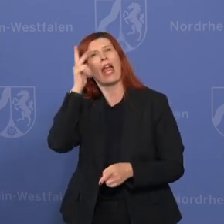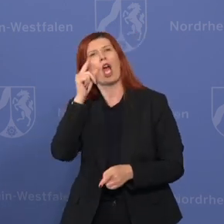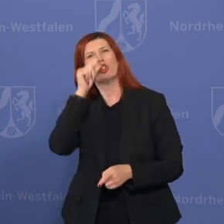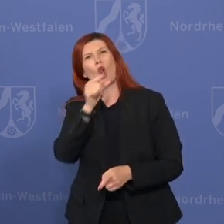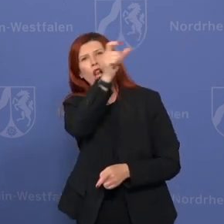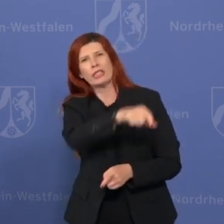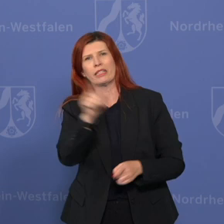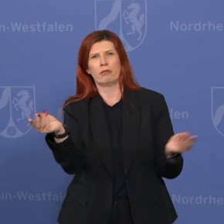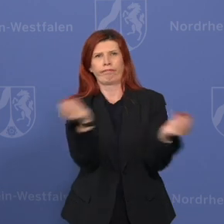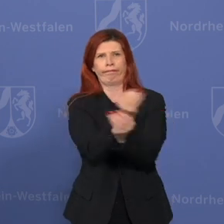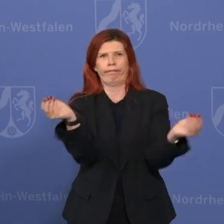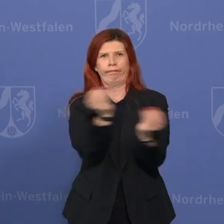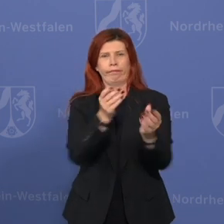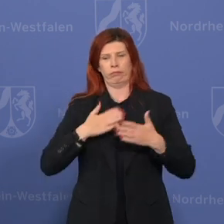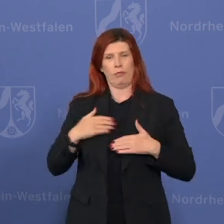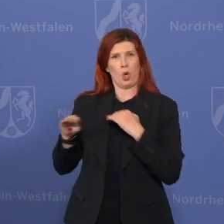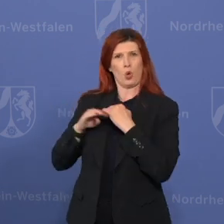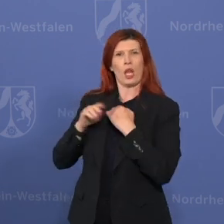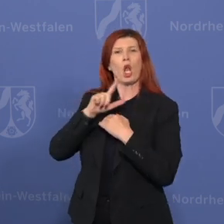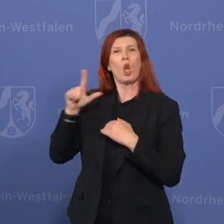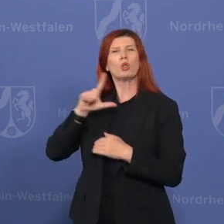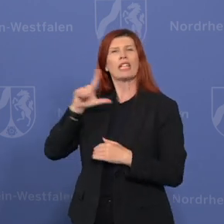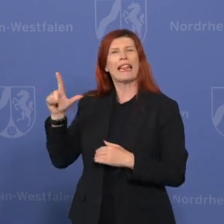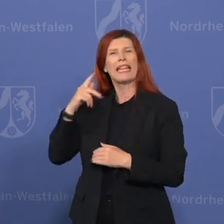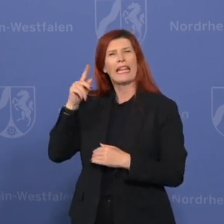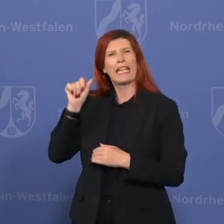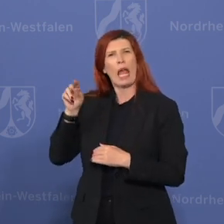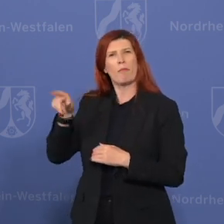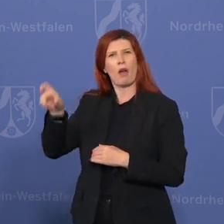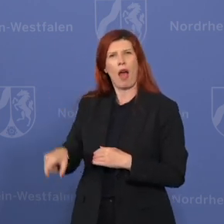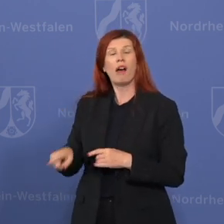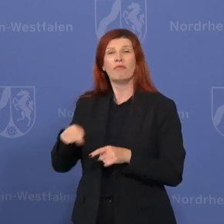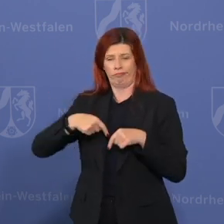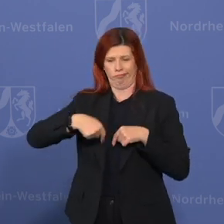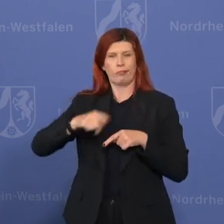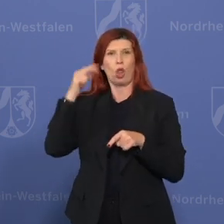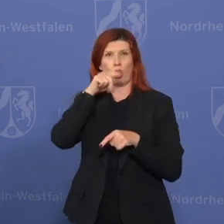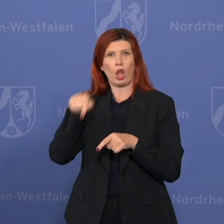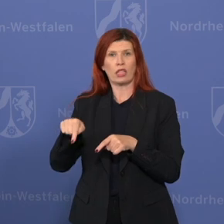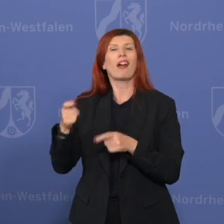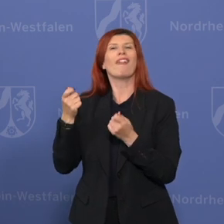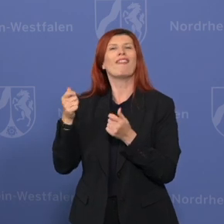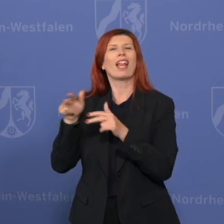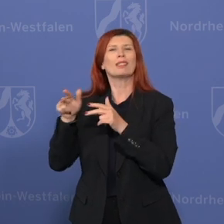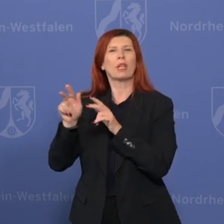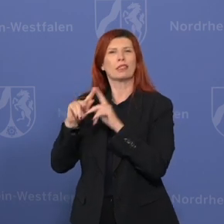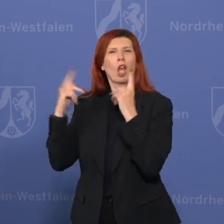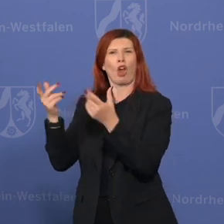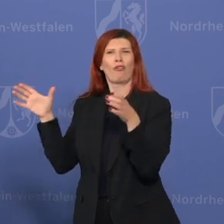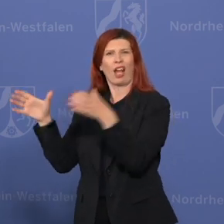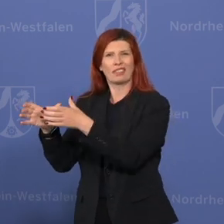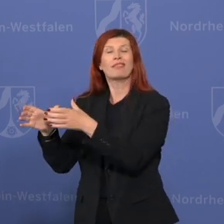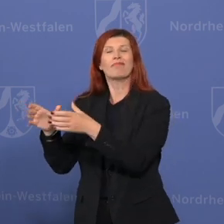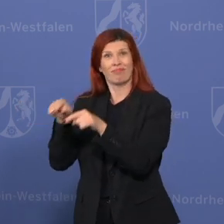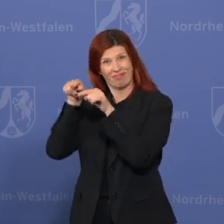Finanzminister Lutz Lienkämper will sich auf der Finanzministerkonferenz an diesem Donnerstag für dieses Modell